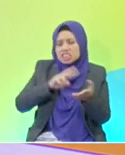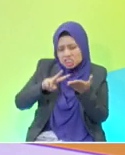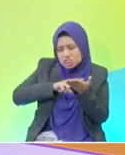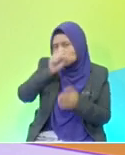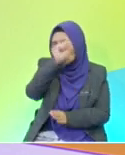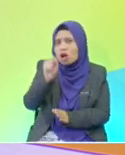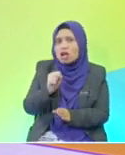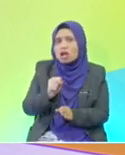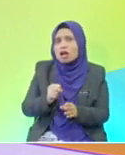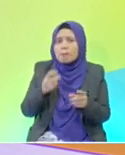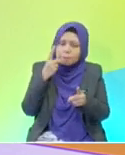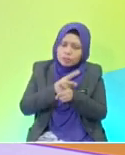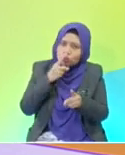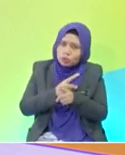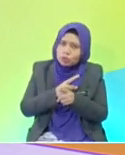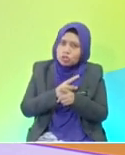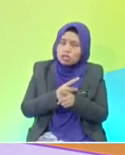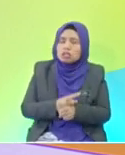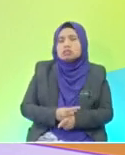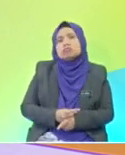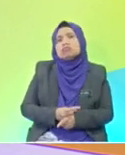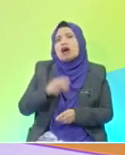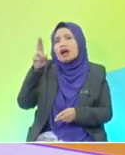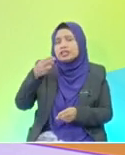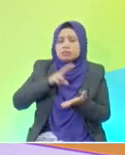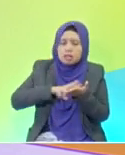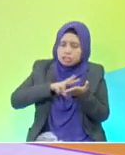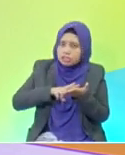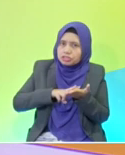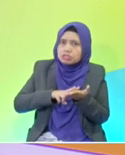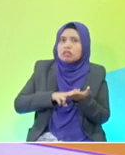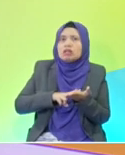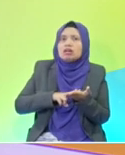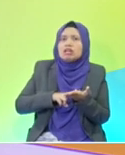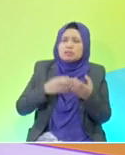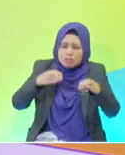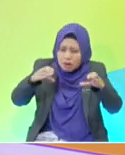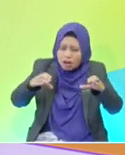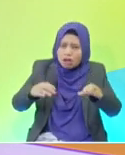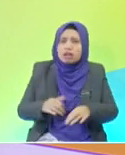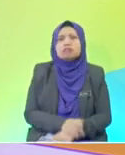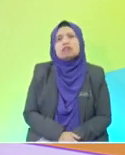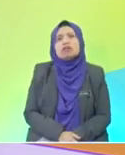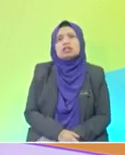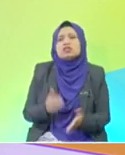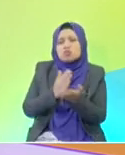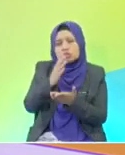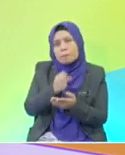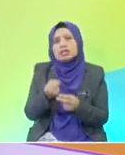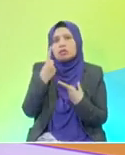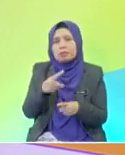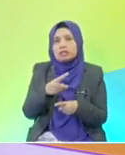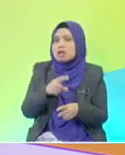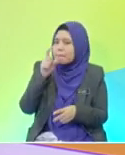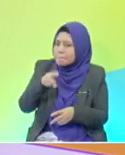teliti kebanyakan murid hanya membaca soal hantu dalam keadaan yang tergede seterusnya dapatkan jawaban sepatunya